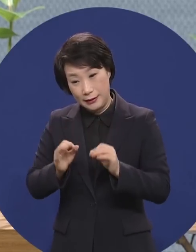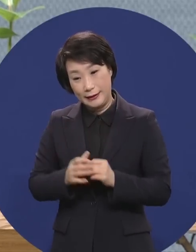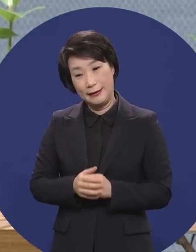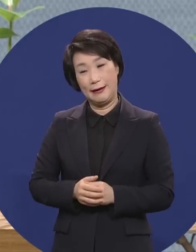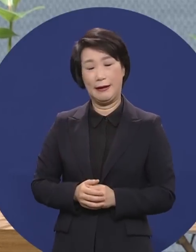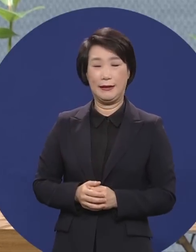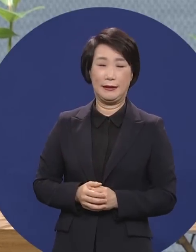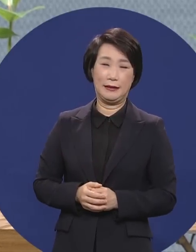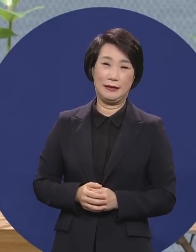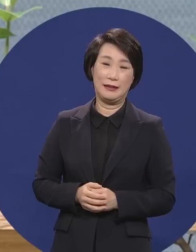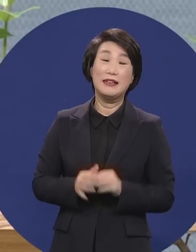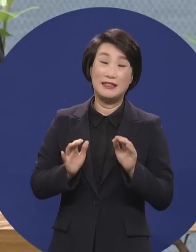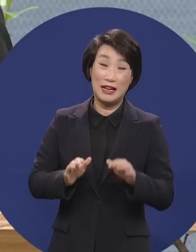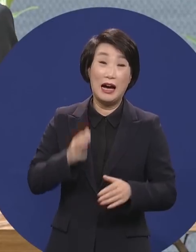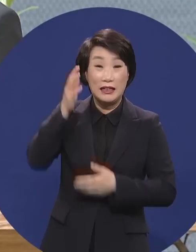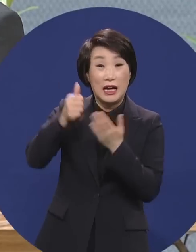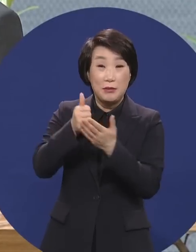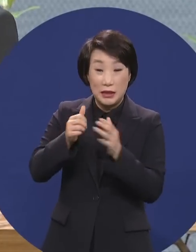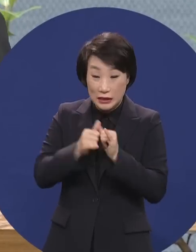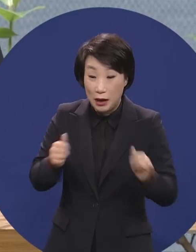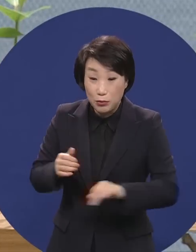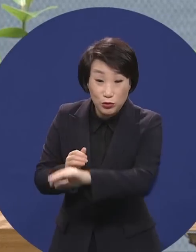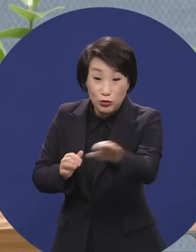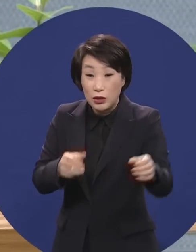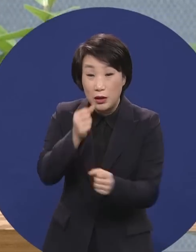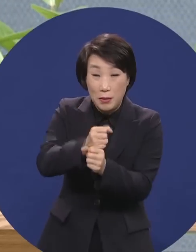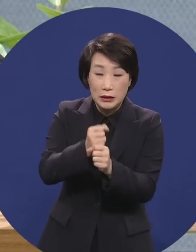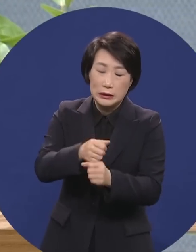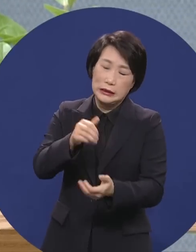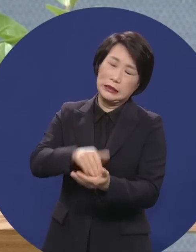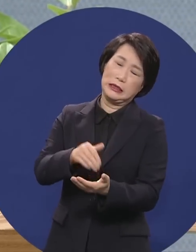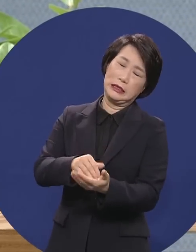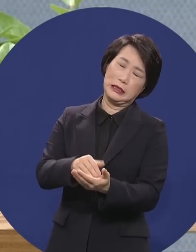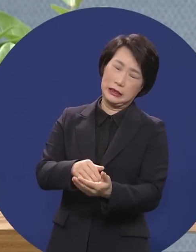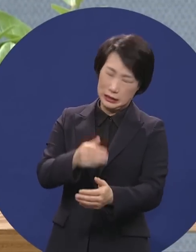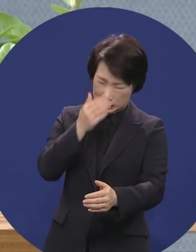뿐이었다. 하나님이 사람 지으심을 한탄하시고